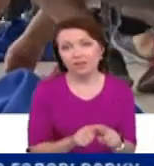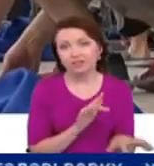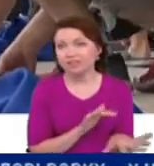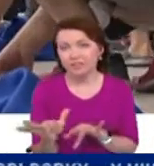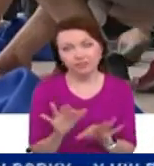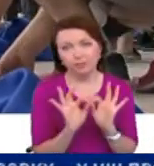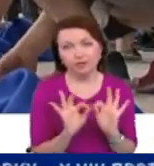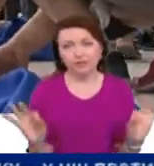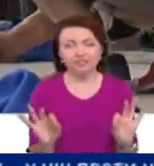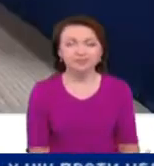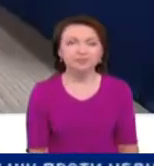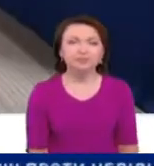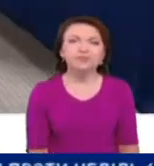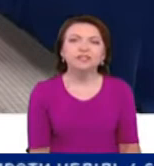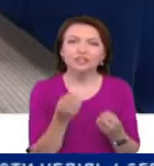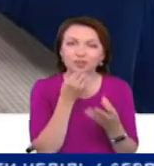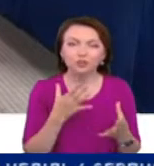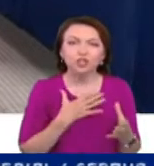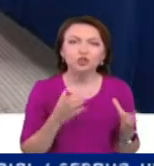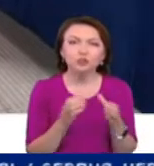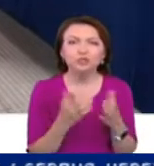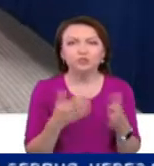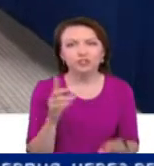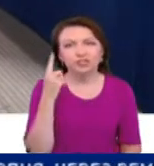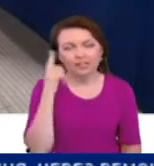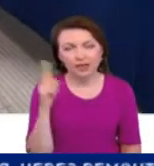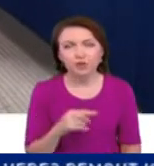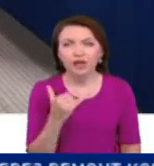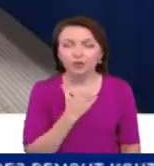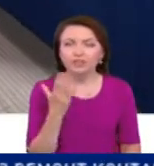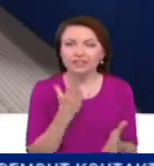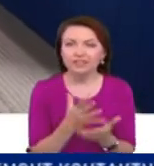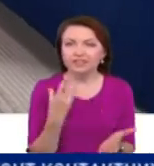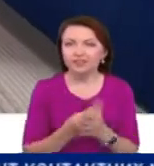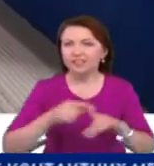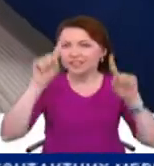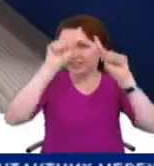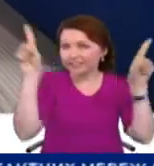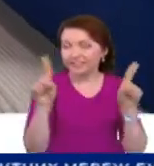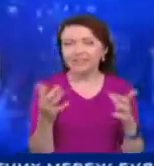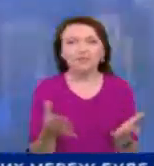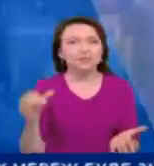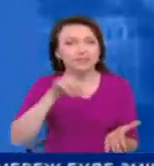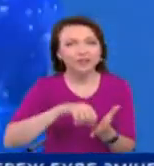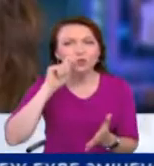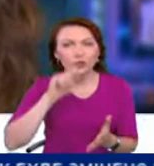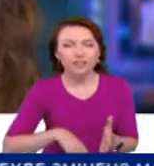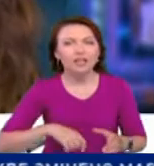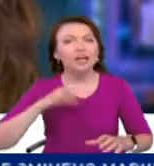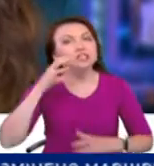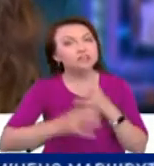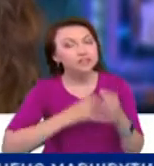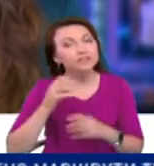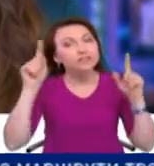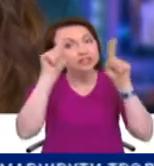прекрасного. Добре, нашу збірну ми вже знаємо. У нас є свої зірки, які представлятимуть Україну зі світових зірок чи